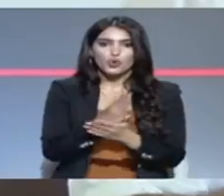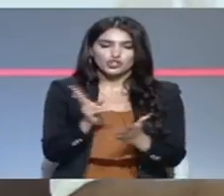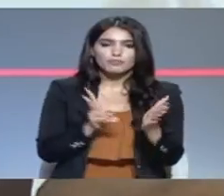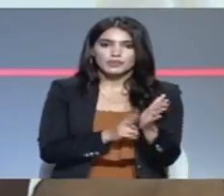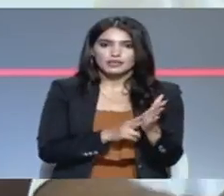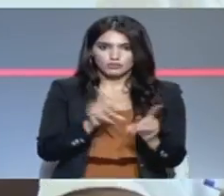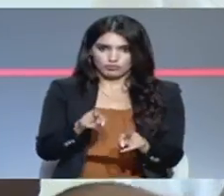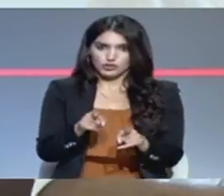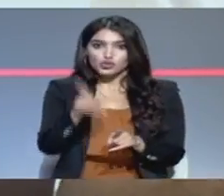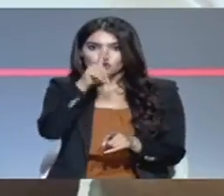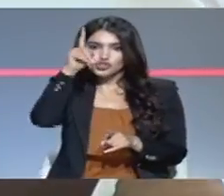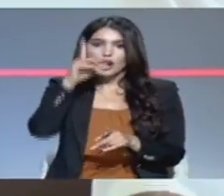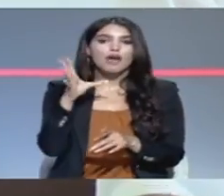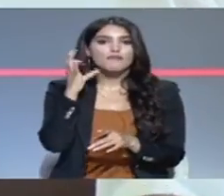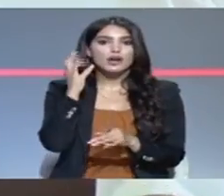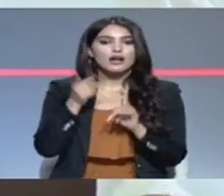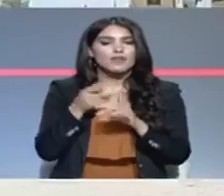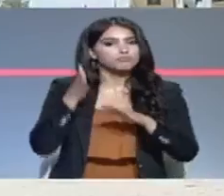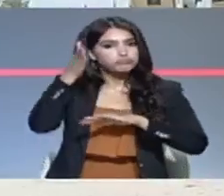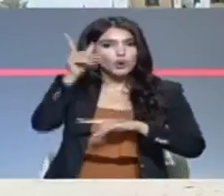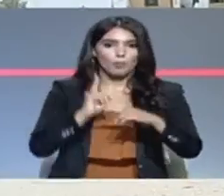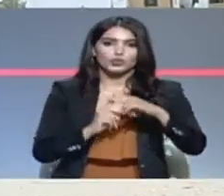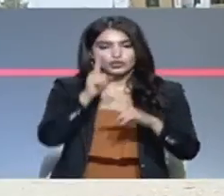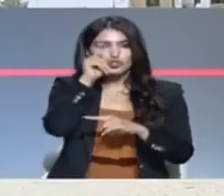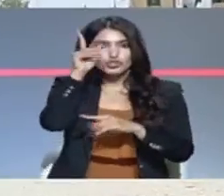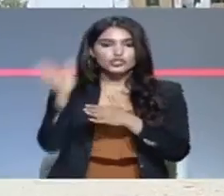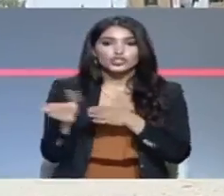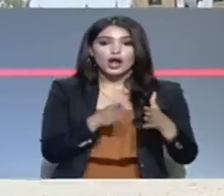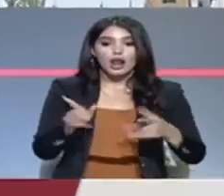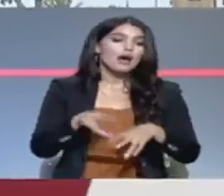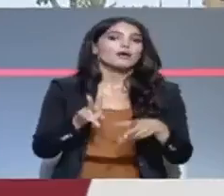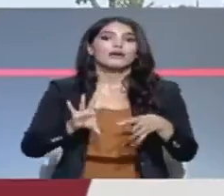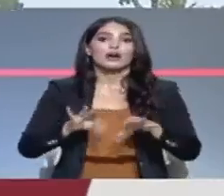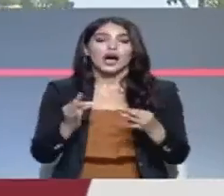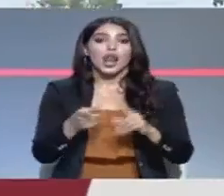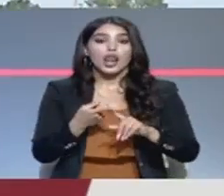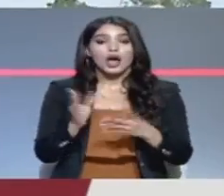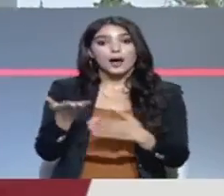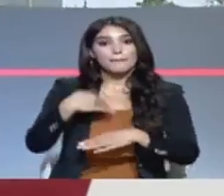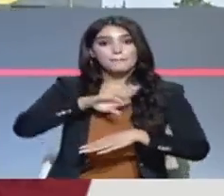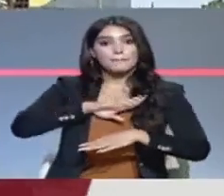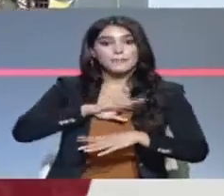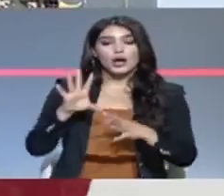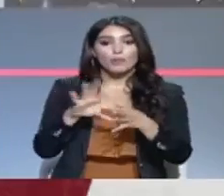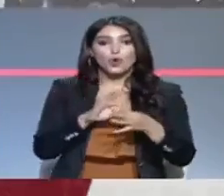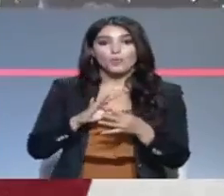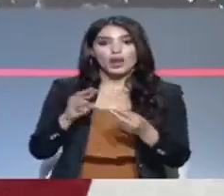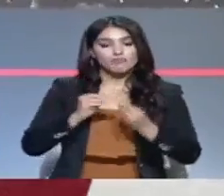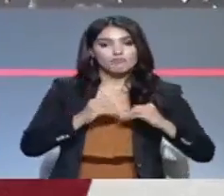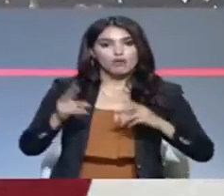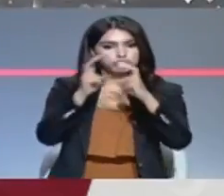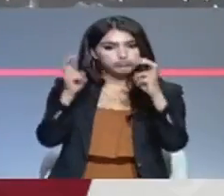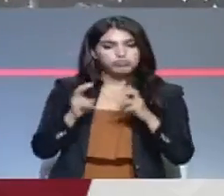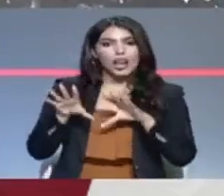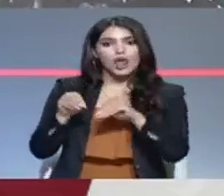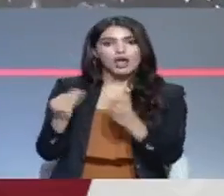الله القصرين ثم أفاق كبيرة جاية له. وسيحل قريبا بحسب المسؤولين إشكال قطع التيار الكهربائي على